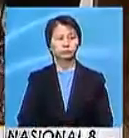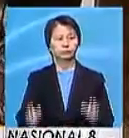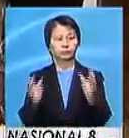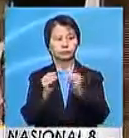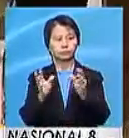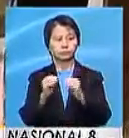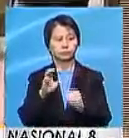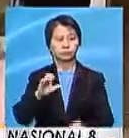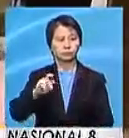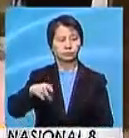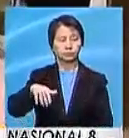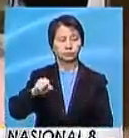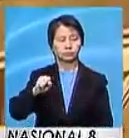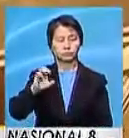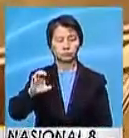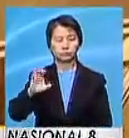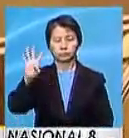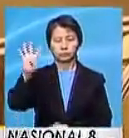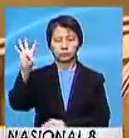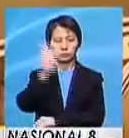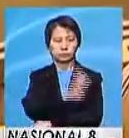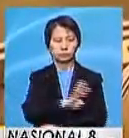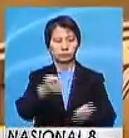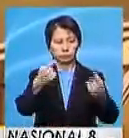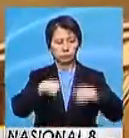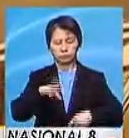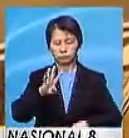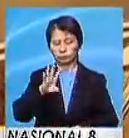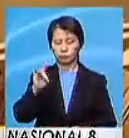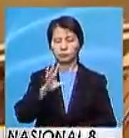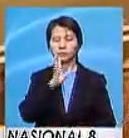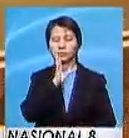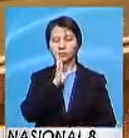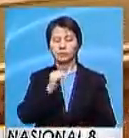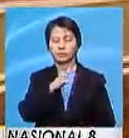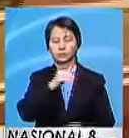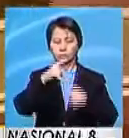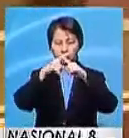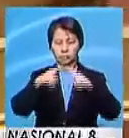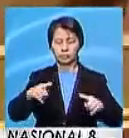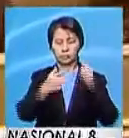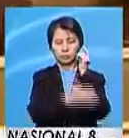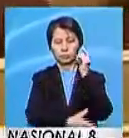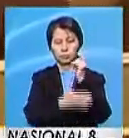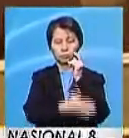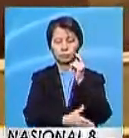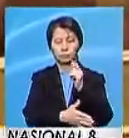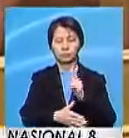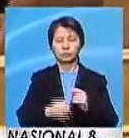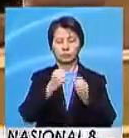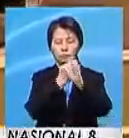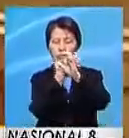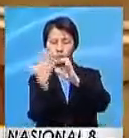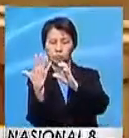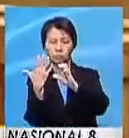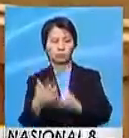Persidangan CSPOC selama 4 hari itu dihadiri 48 speaker dan Dewan Negara Commonwealth.